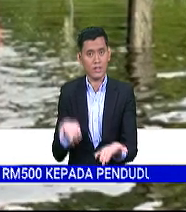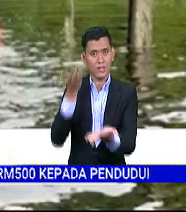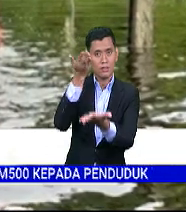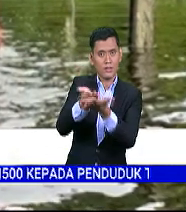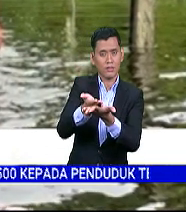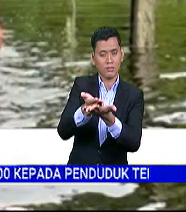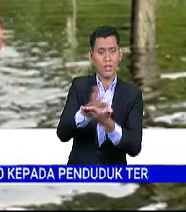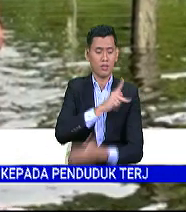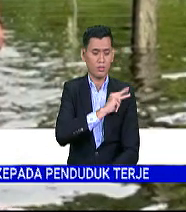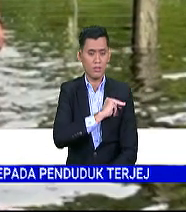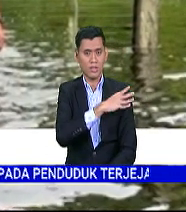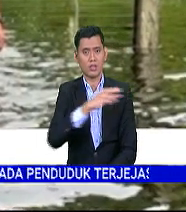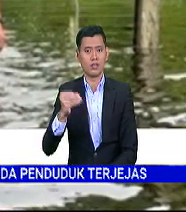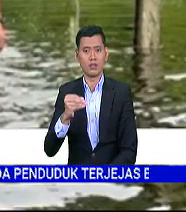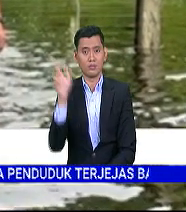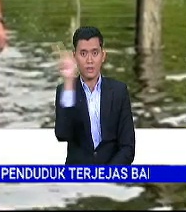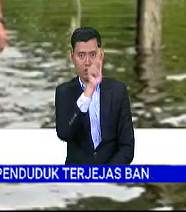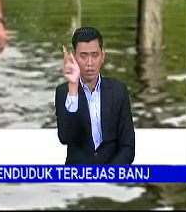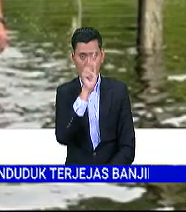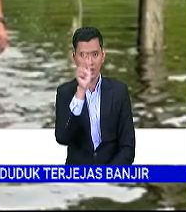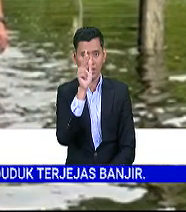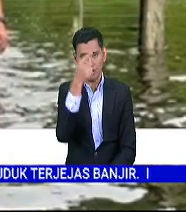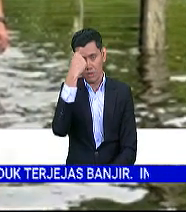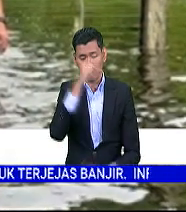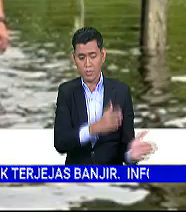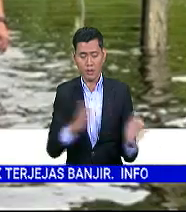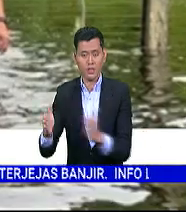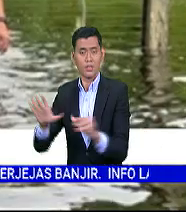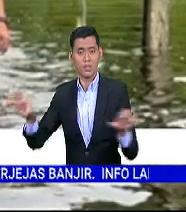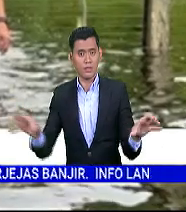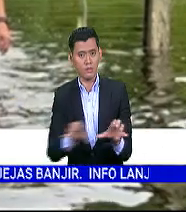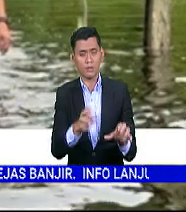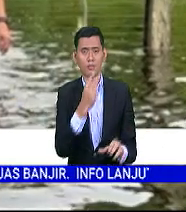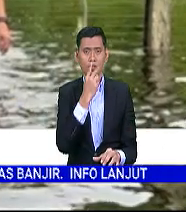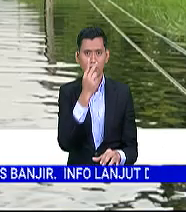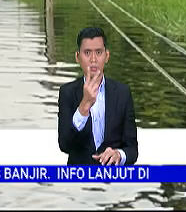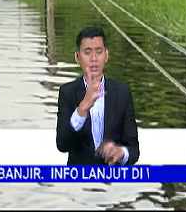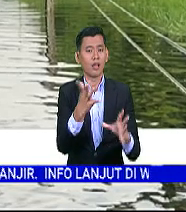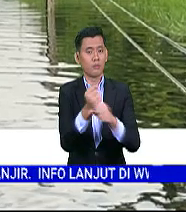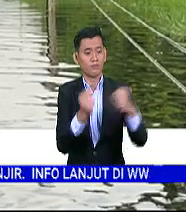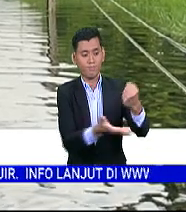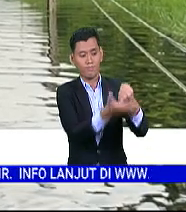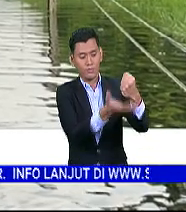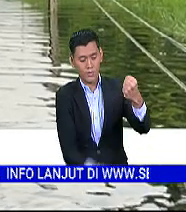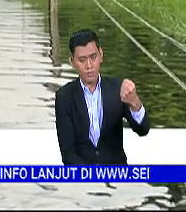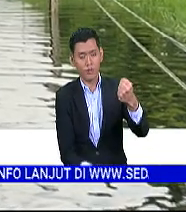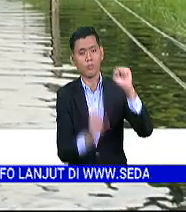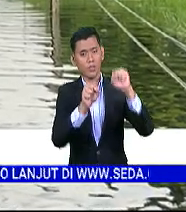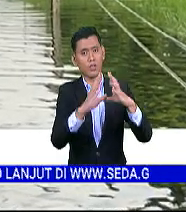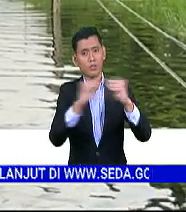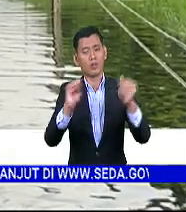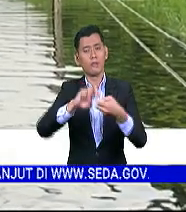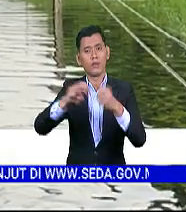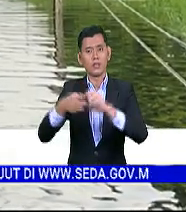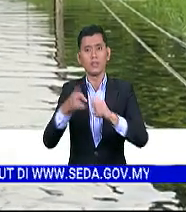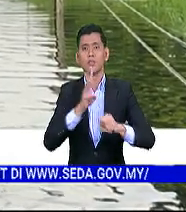kepada Ketua Menteri dan Kerajaan Persekutuan pelan yang dirancang kelak untuk mendapatkan dana yang diperlukan bagi menyelesaikan